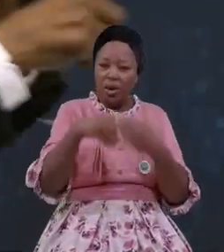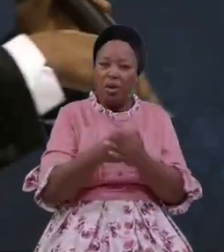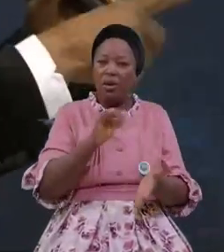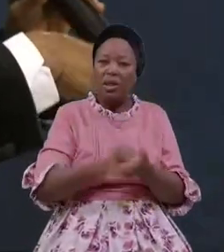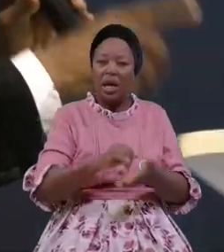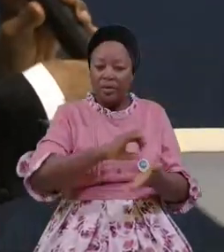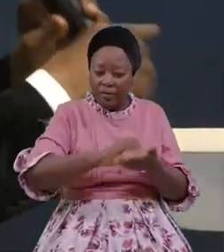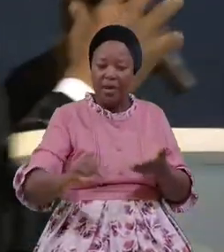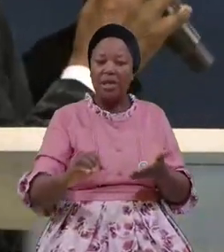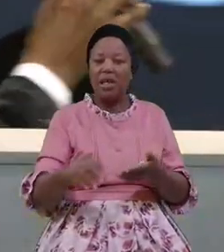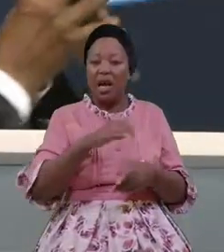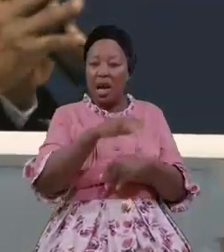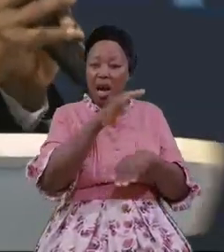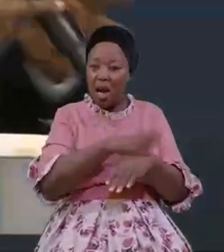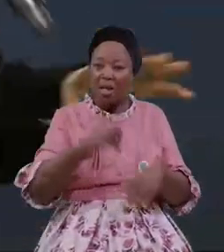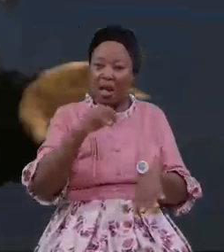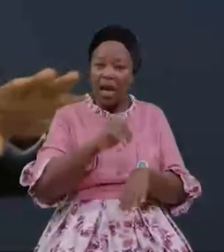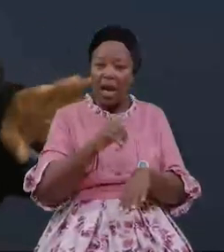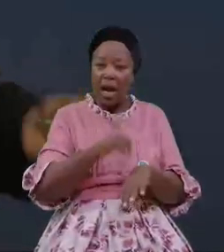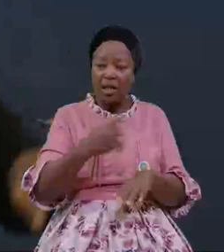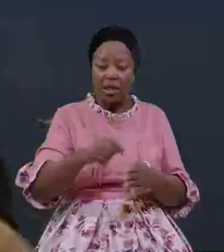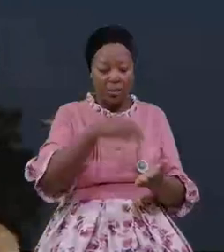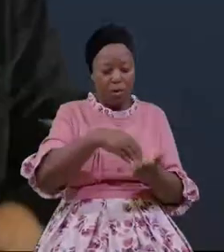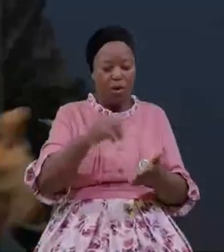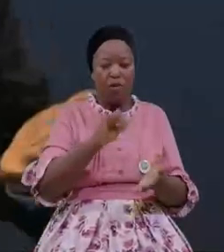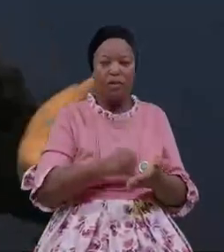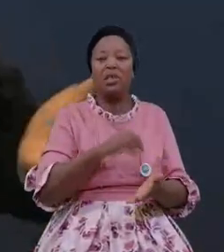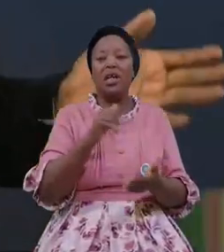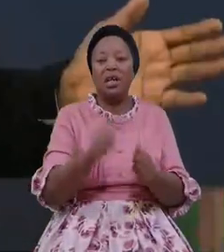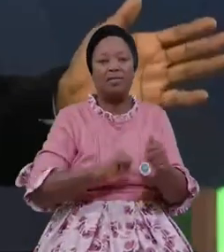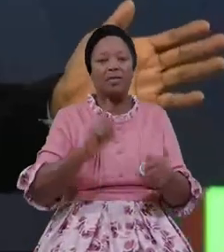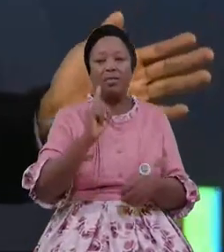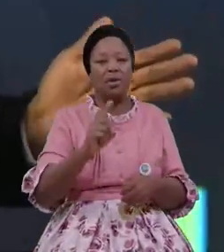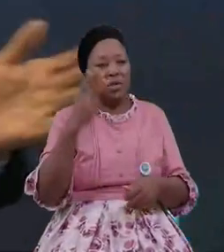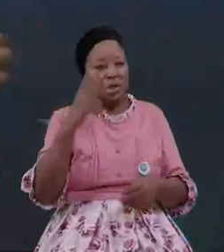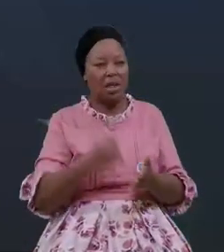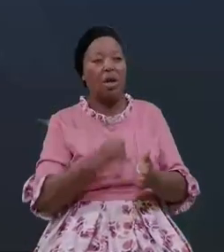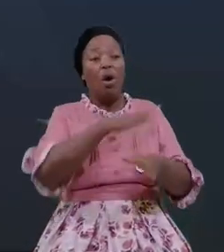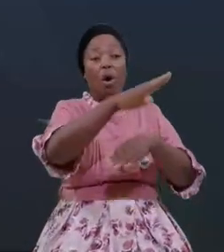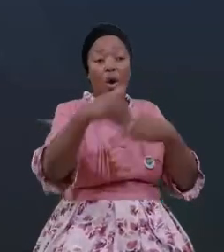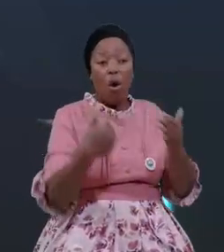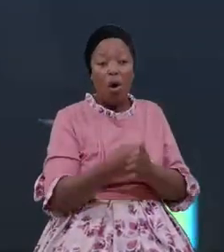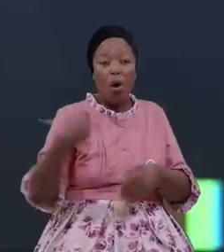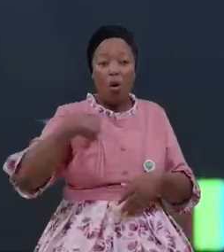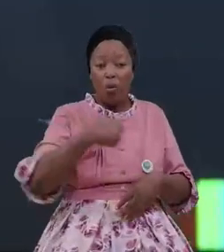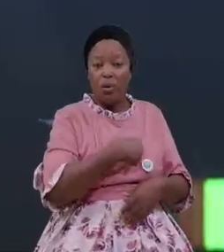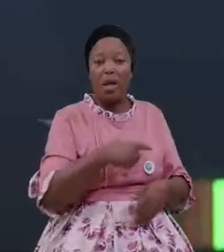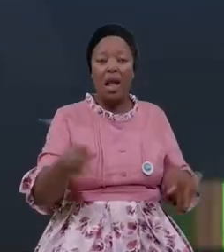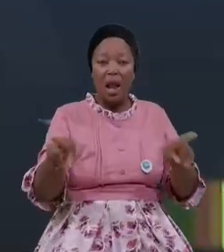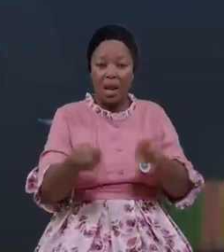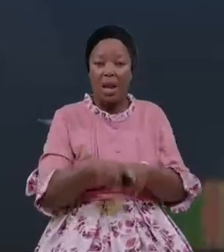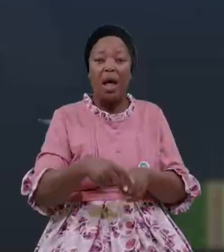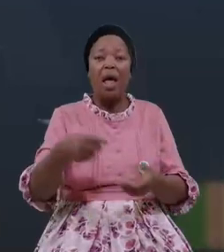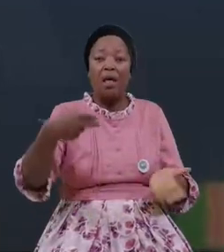tous et au milieu du verset aussi tout le monde que je vous le lise maintenant nous étions tous errants